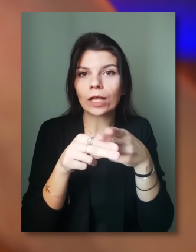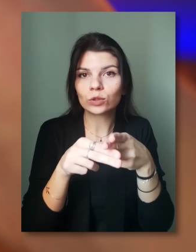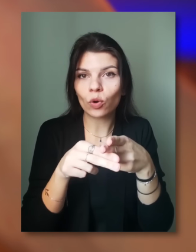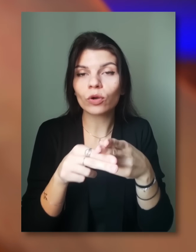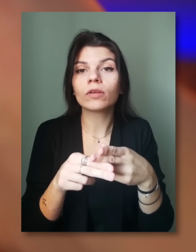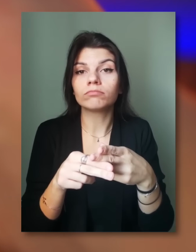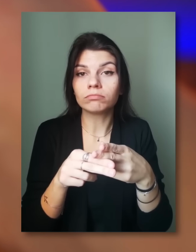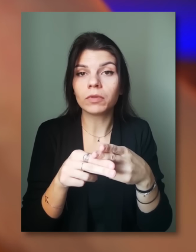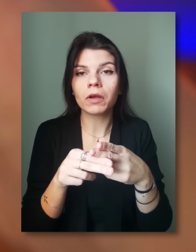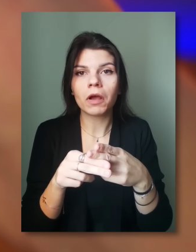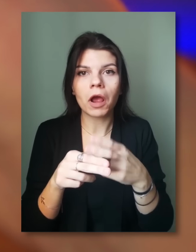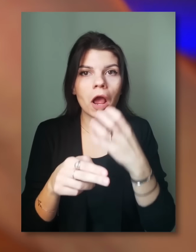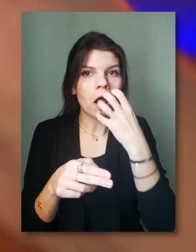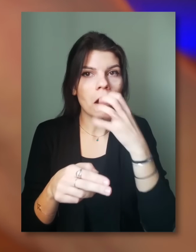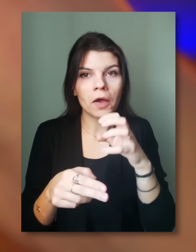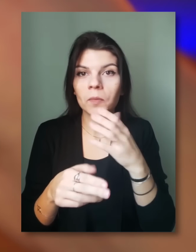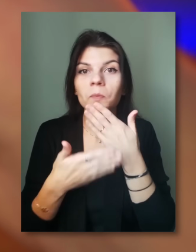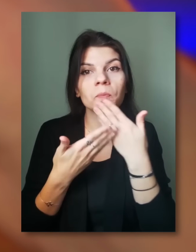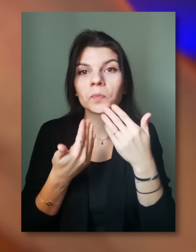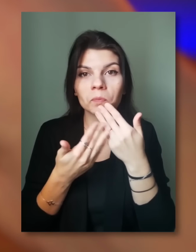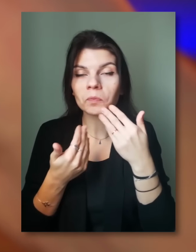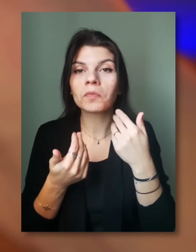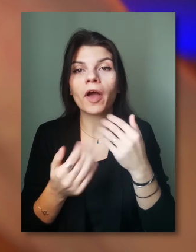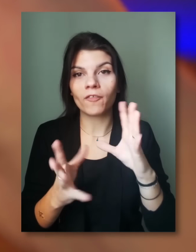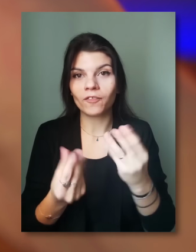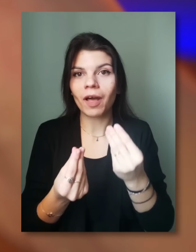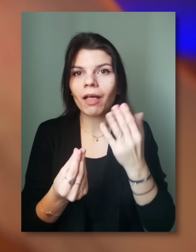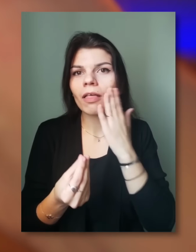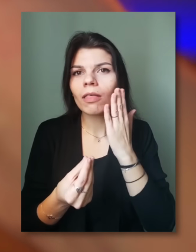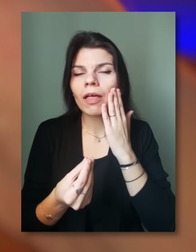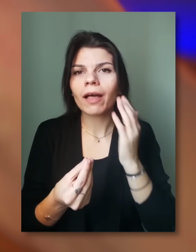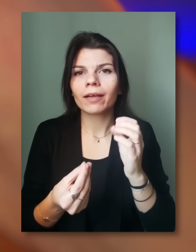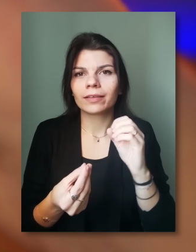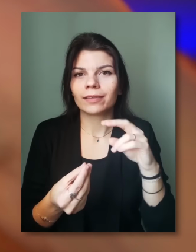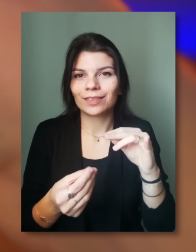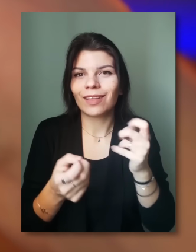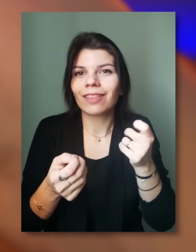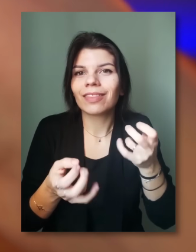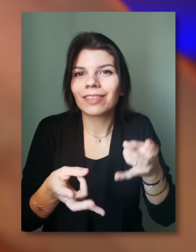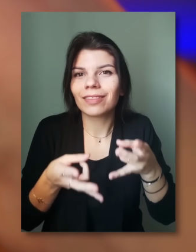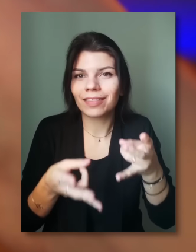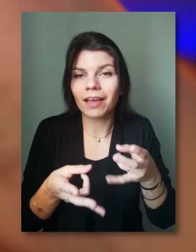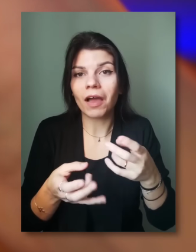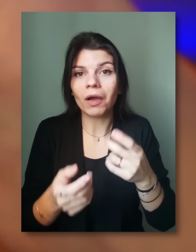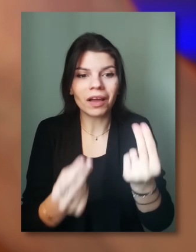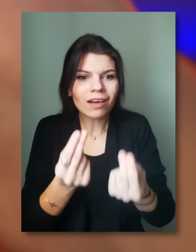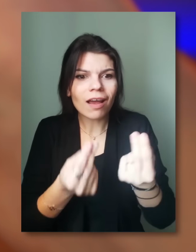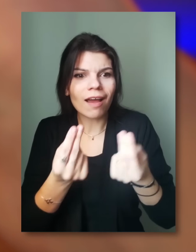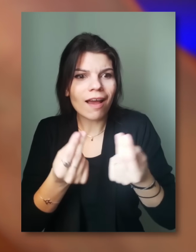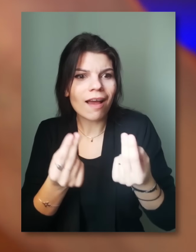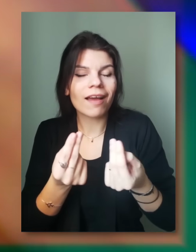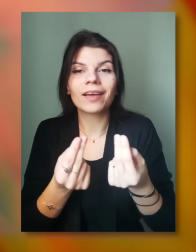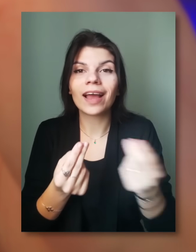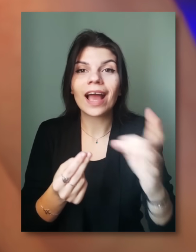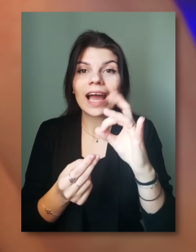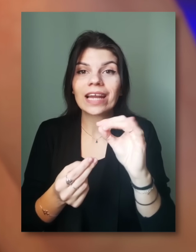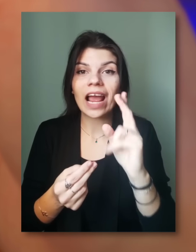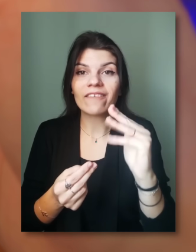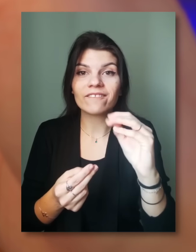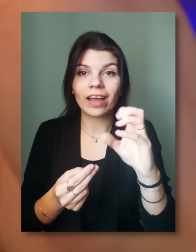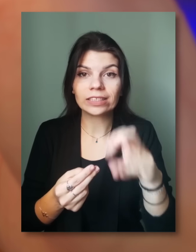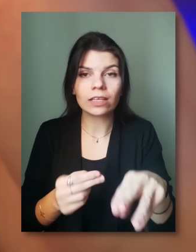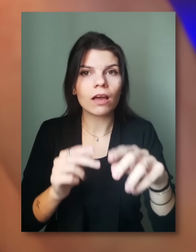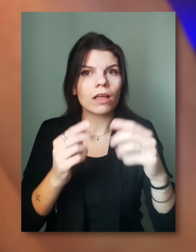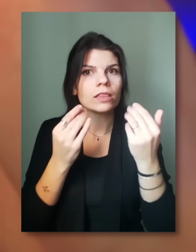частотоюкадрів60.Пристрійне перегріваєтьсяіфактичнозалишаєтьсяледь теплимнавітьпіслятривалоїігровоїсесії. Wreckfest